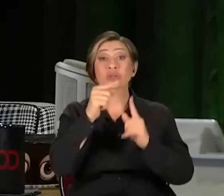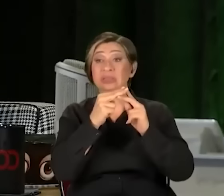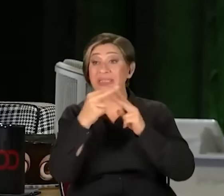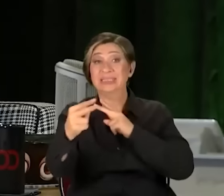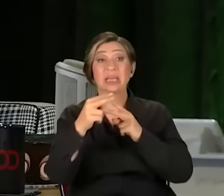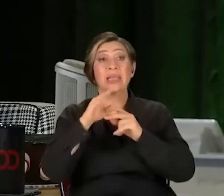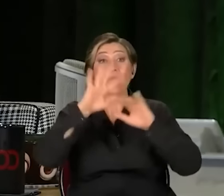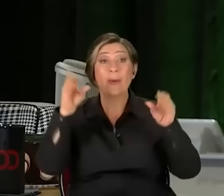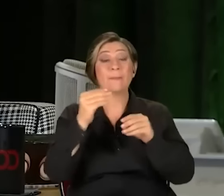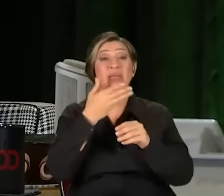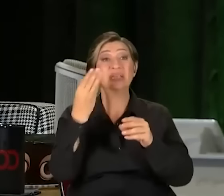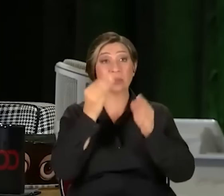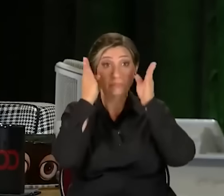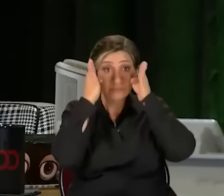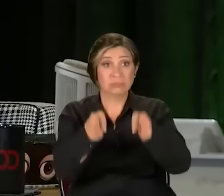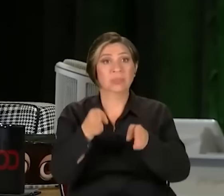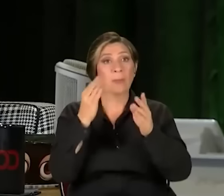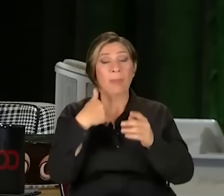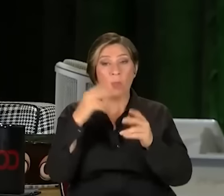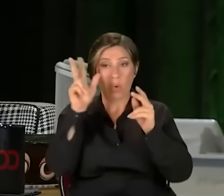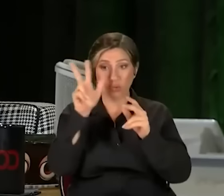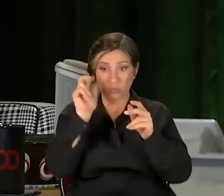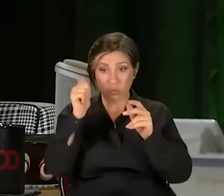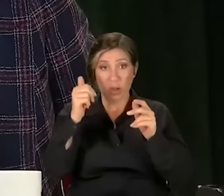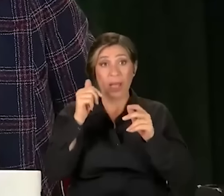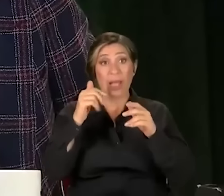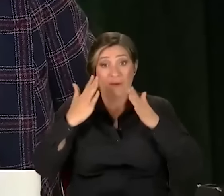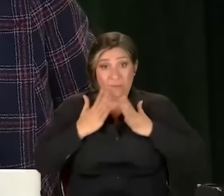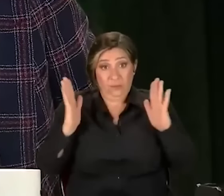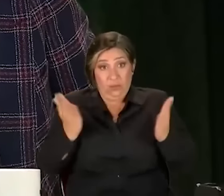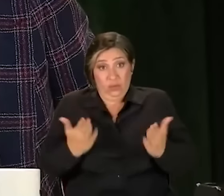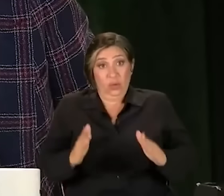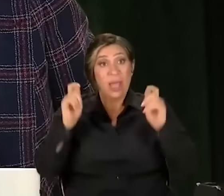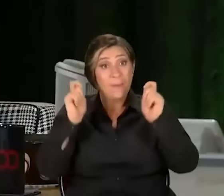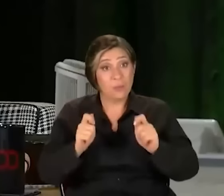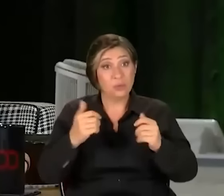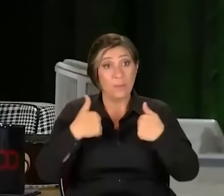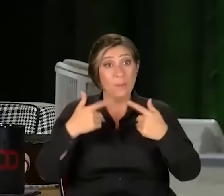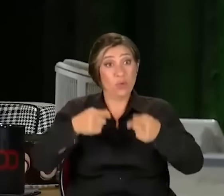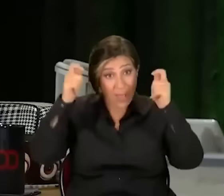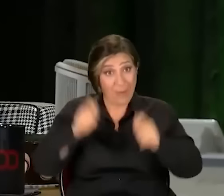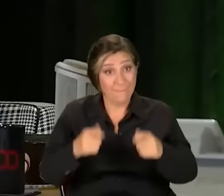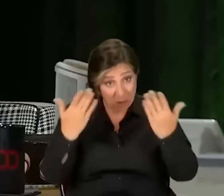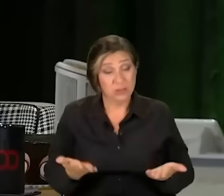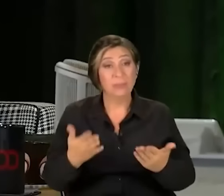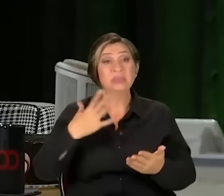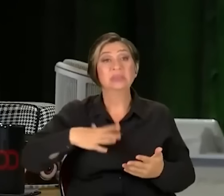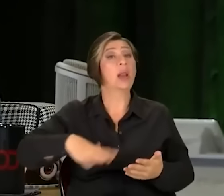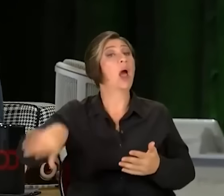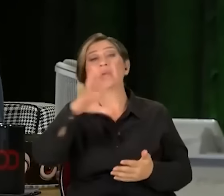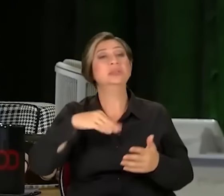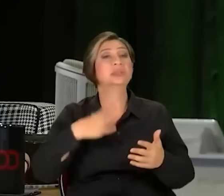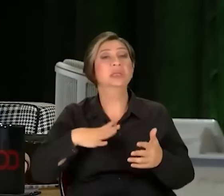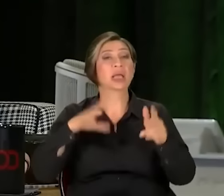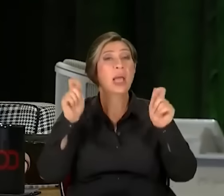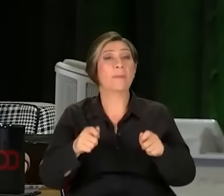amacı mesela tamamen gençlere motivasyon vermek. Ben 30 günde bu hayalimdeki vücudu yapabiliyorsam, ben bu halimle onu yapabiliyorsam, isteyen herkes istediğin